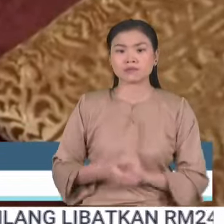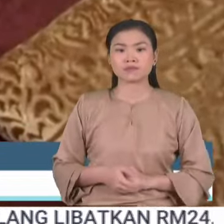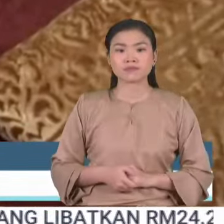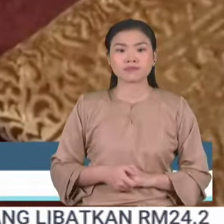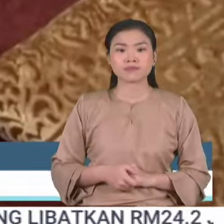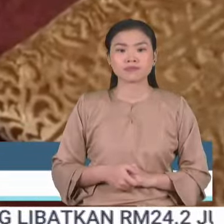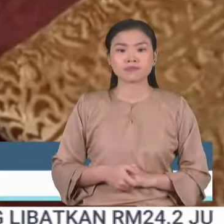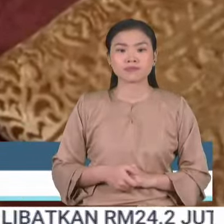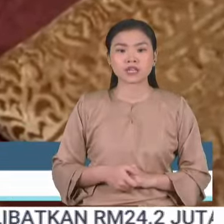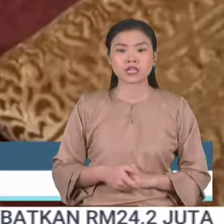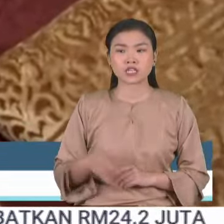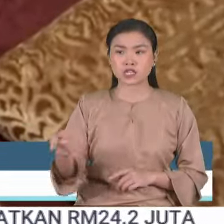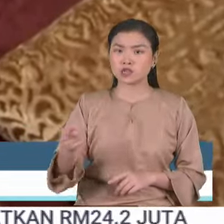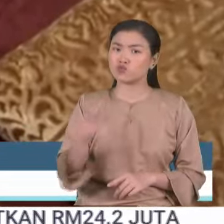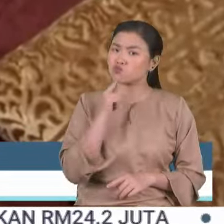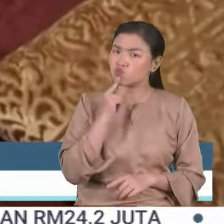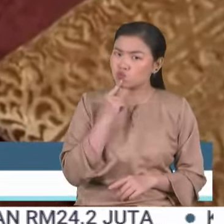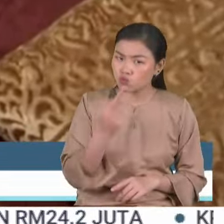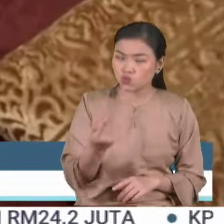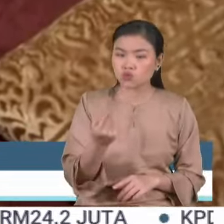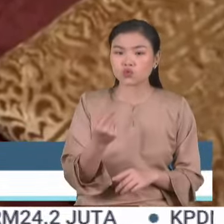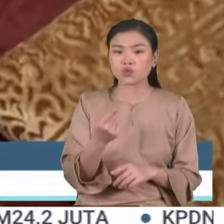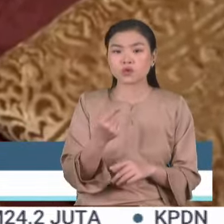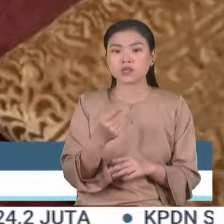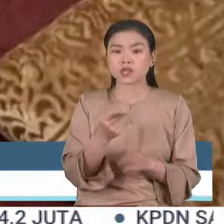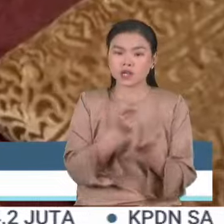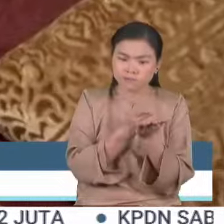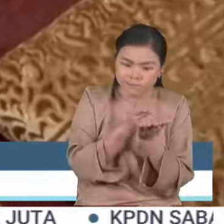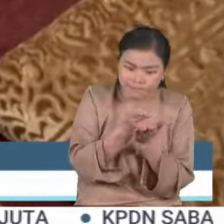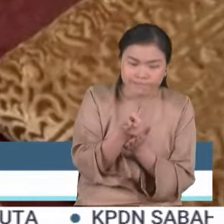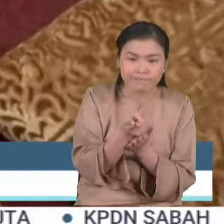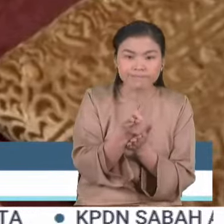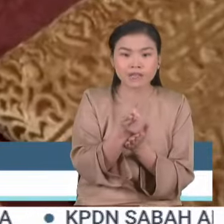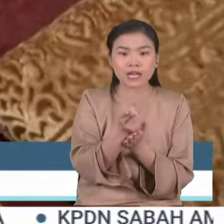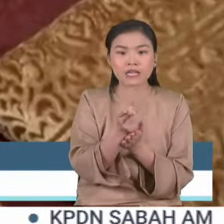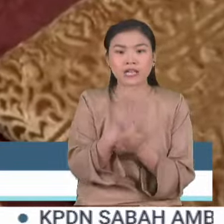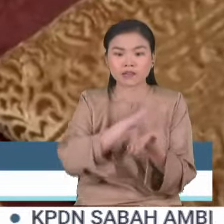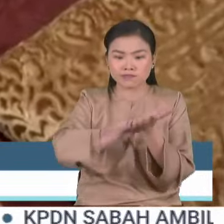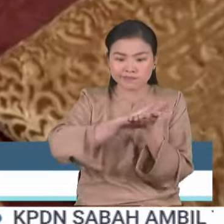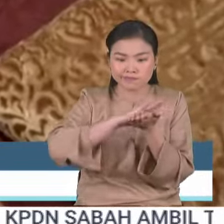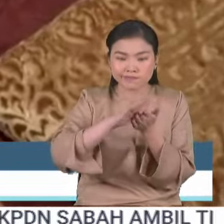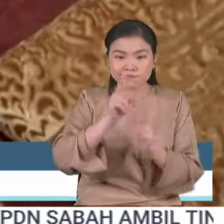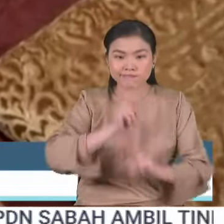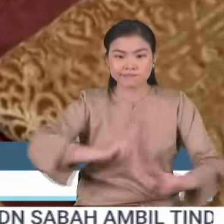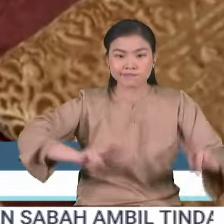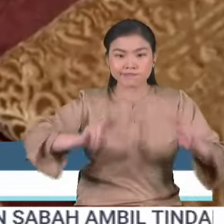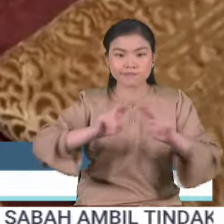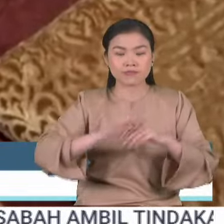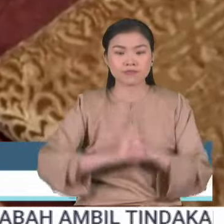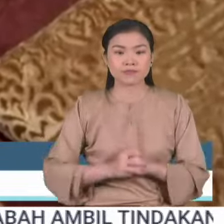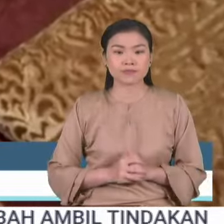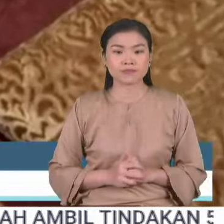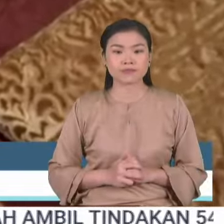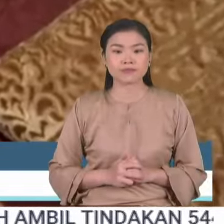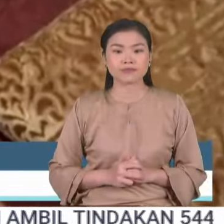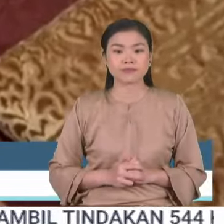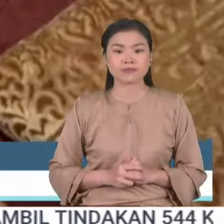pegang. Jujur, amanah dan kelas. Depan di mata. Pangkat.